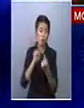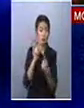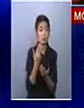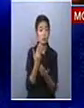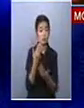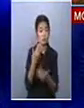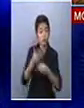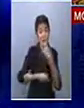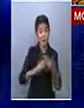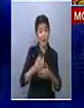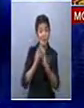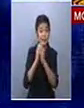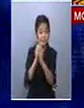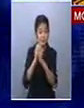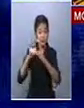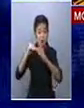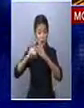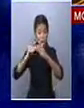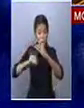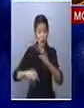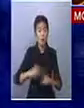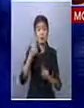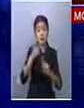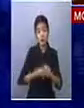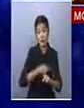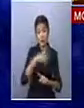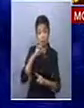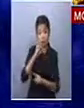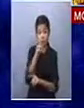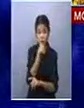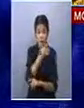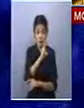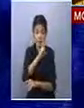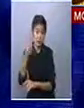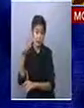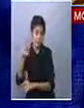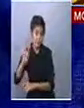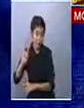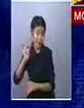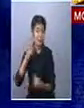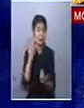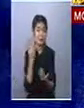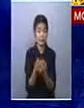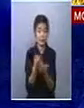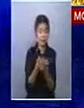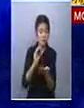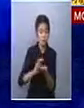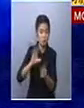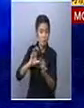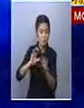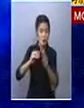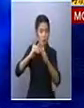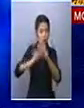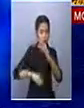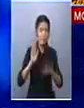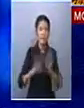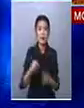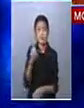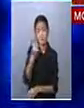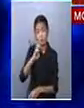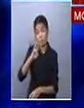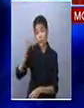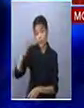คอลแลปส์ลงมาเนี่ย17มิถุนายนถึง8กรกฎานะครับดัชนี A50 Index เนี่ยตกลงมา 16% นะครับ